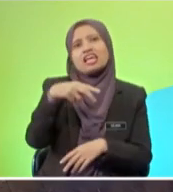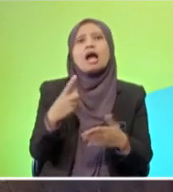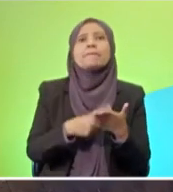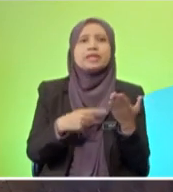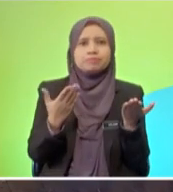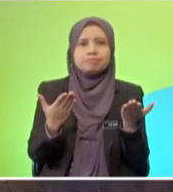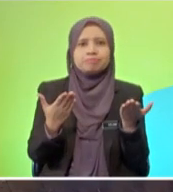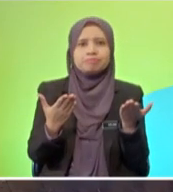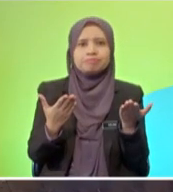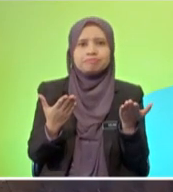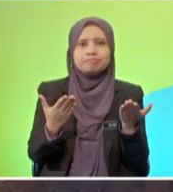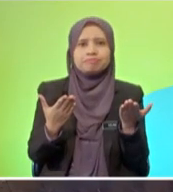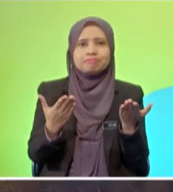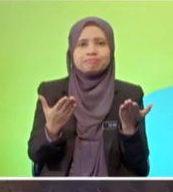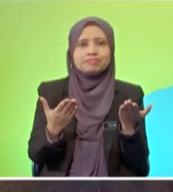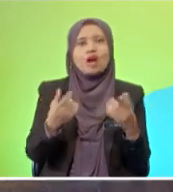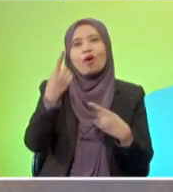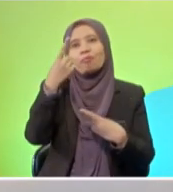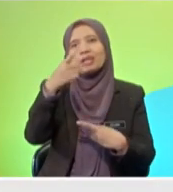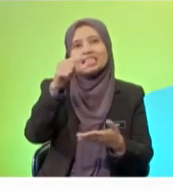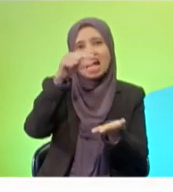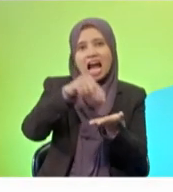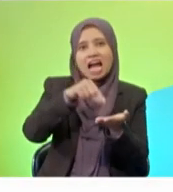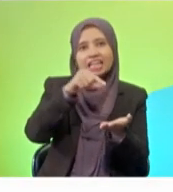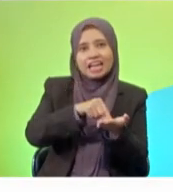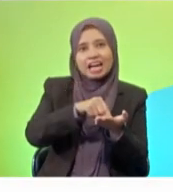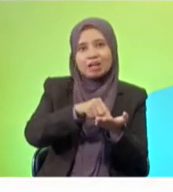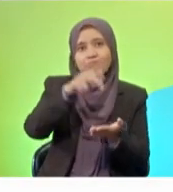ayam jantan betina